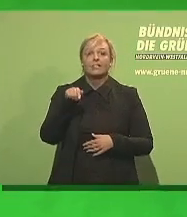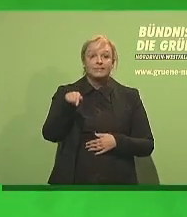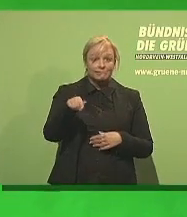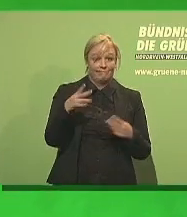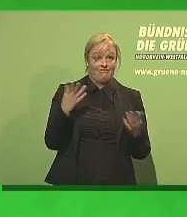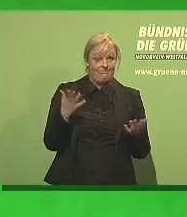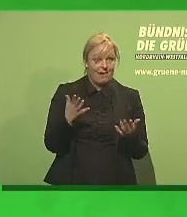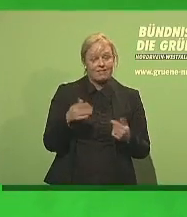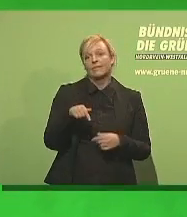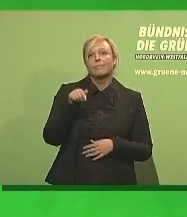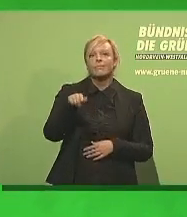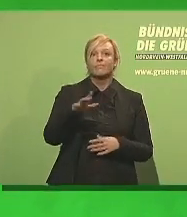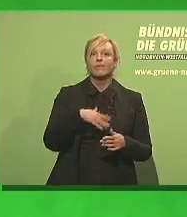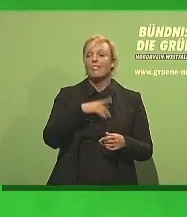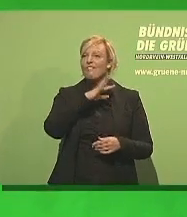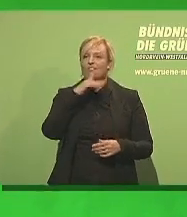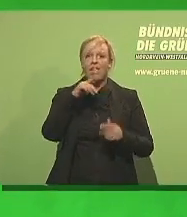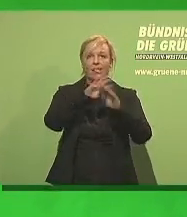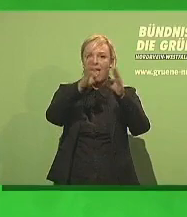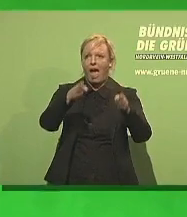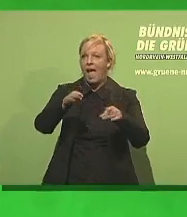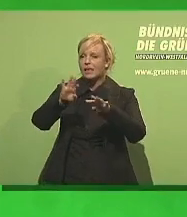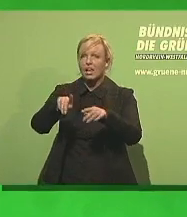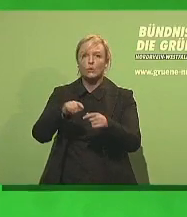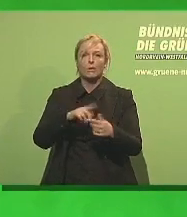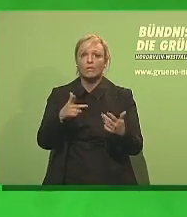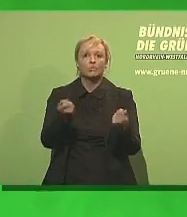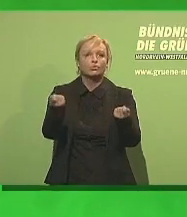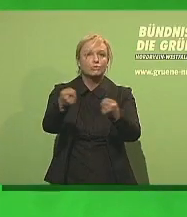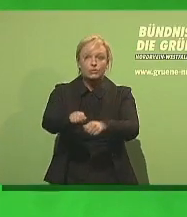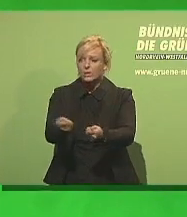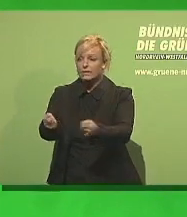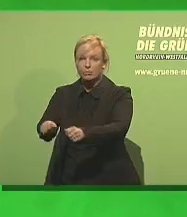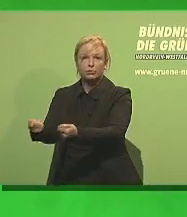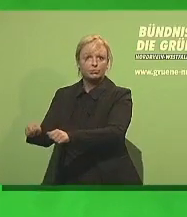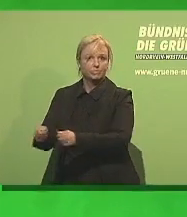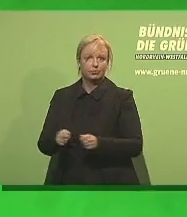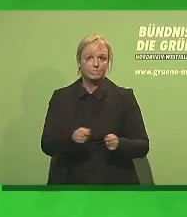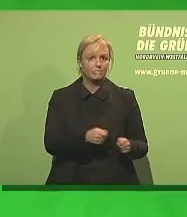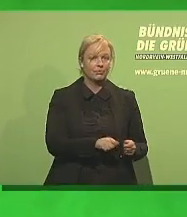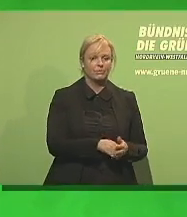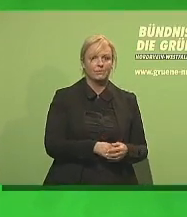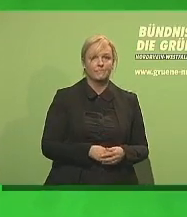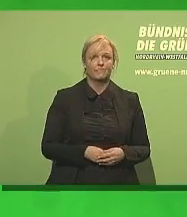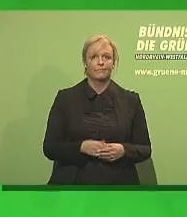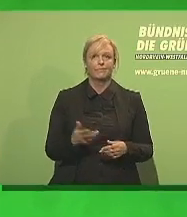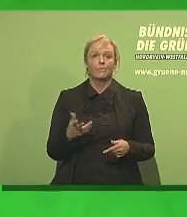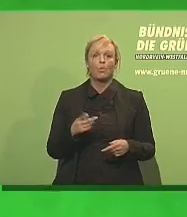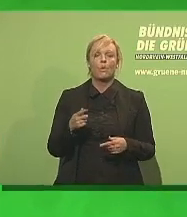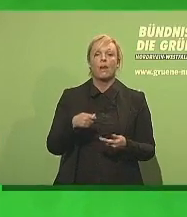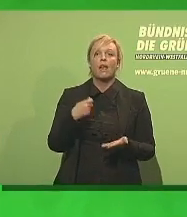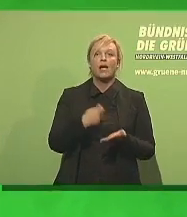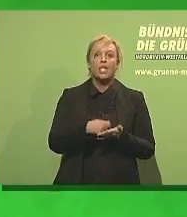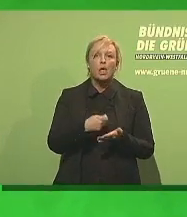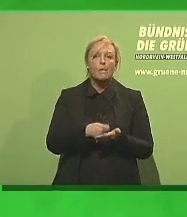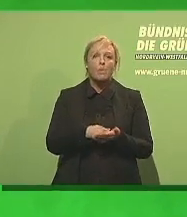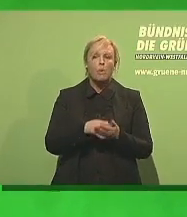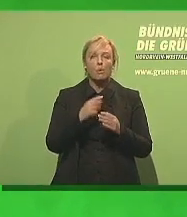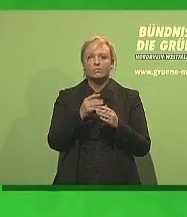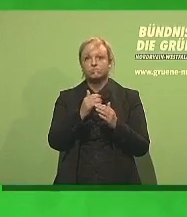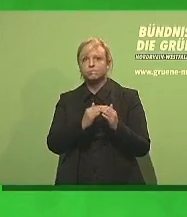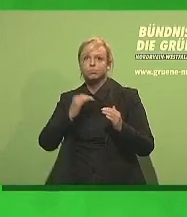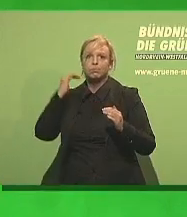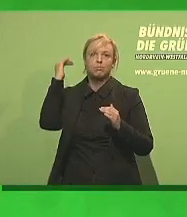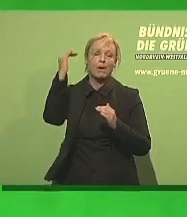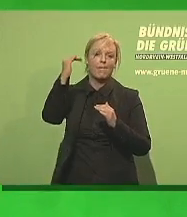vielerorts Einrichtungen einfach verrotten, komplett geschlossen werden oder dass kräftig an der Gebührenschraube gedreht wird. Und